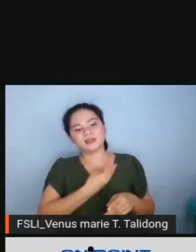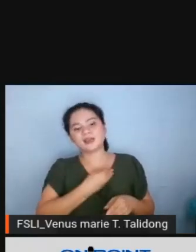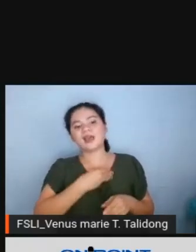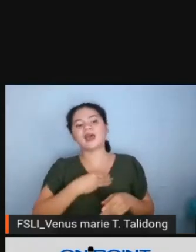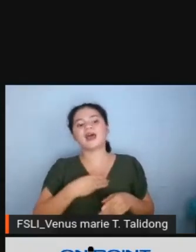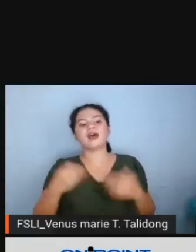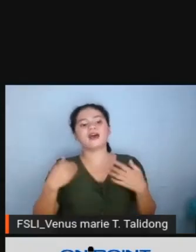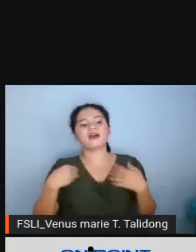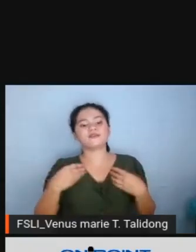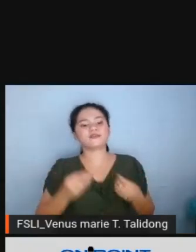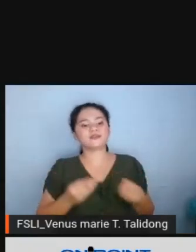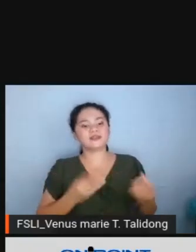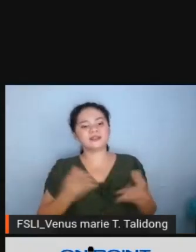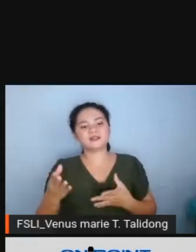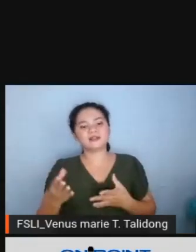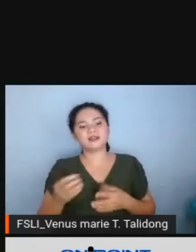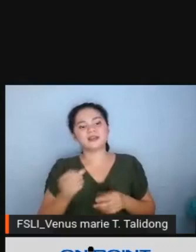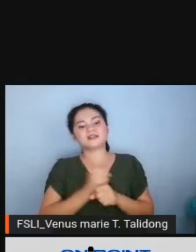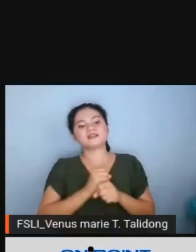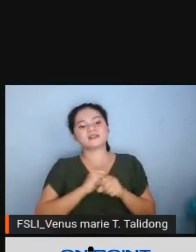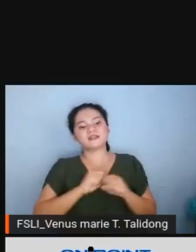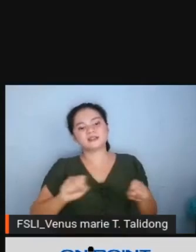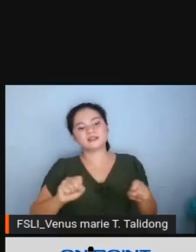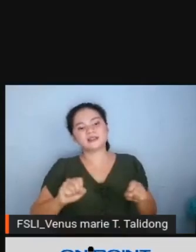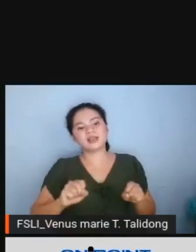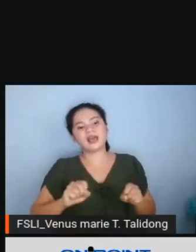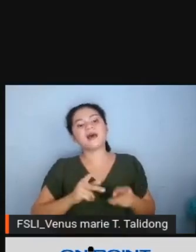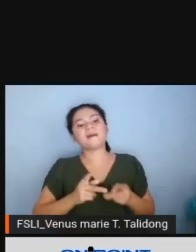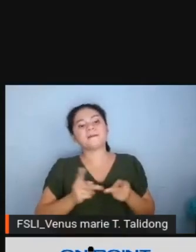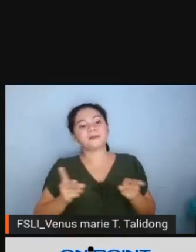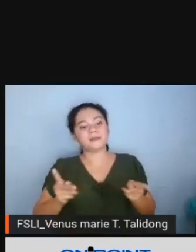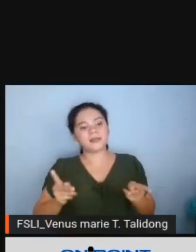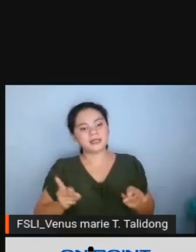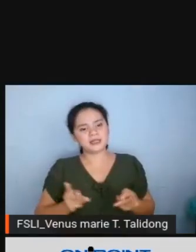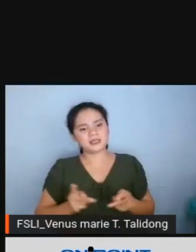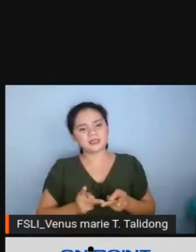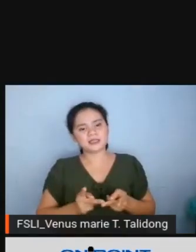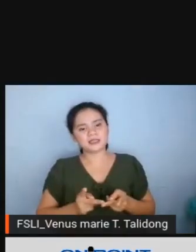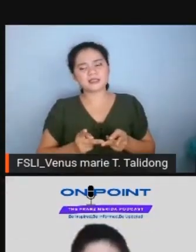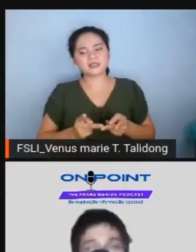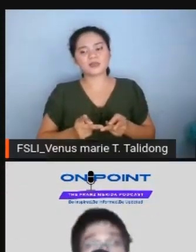to ask help whenever may nagbubuli sa kanila. Although,